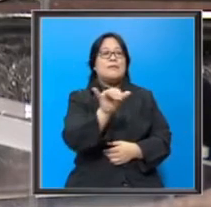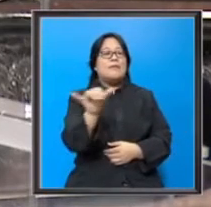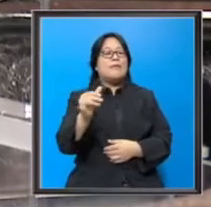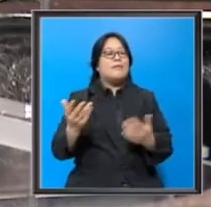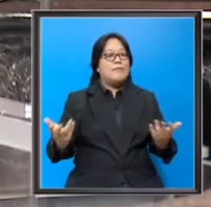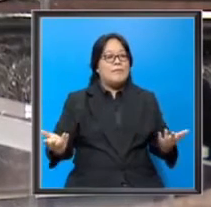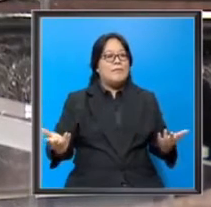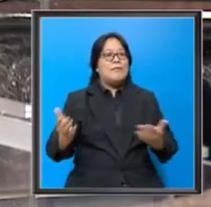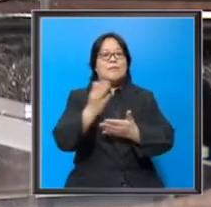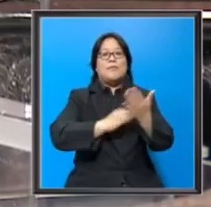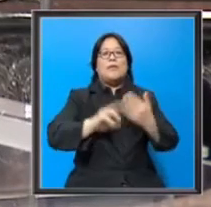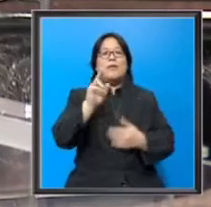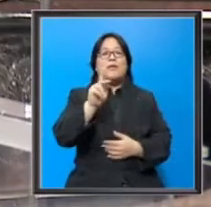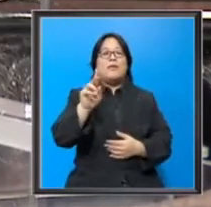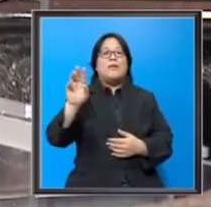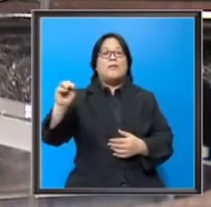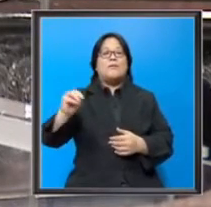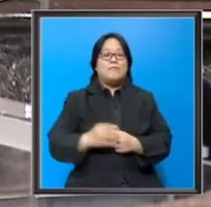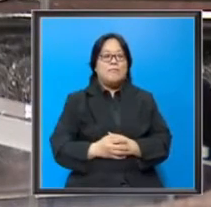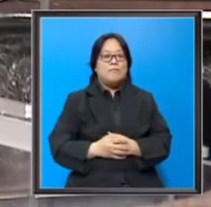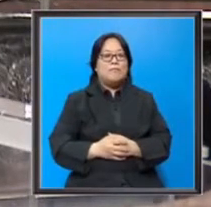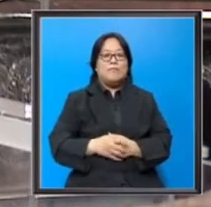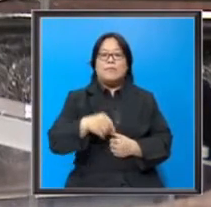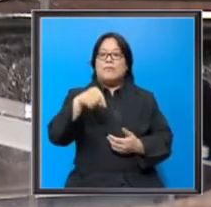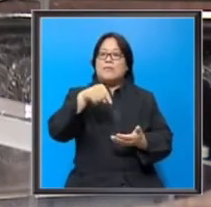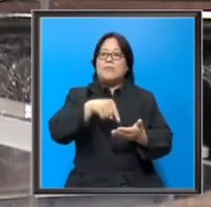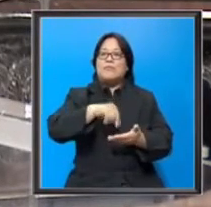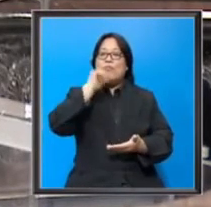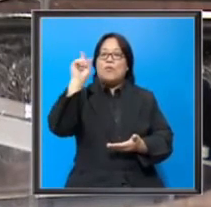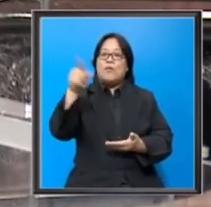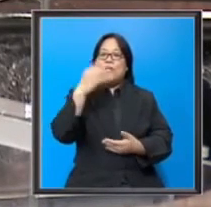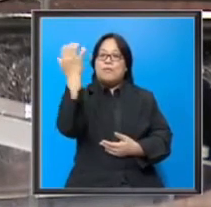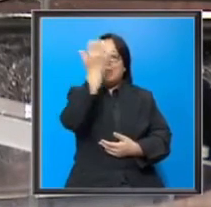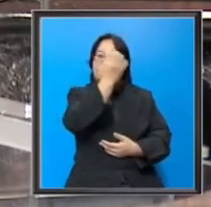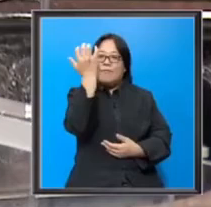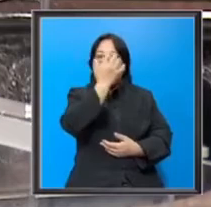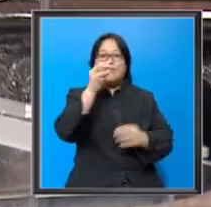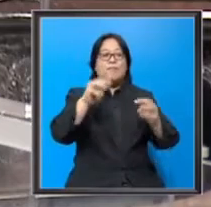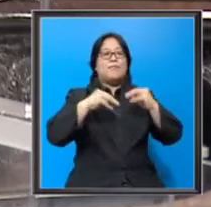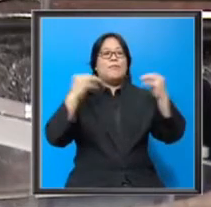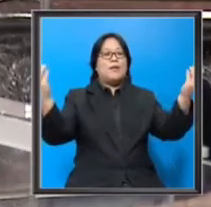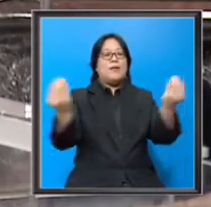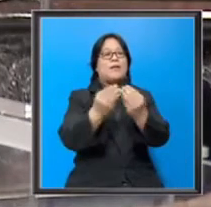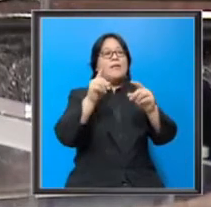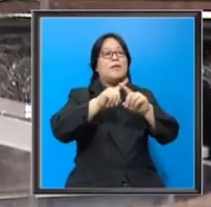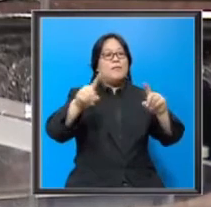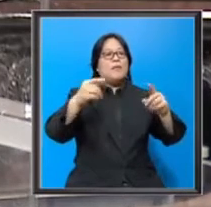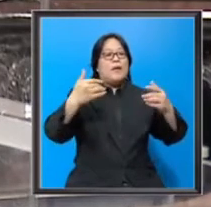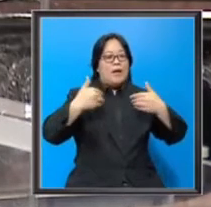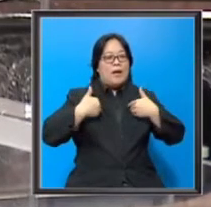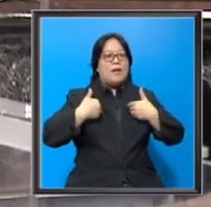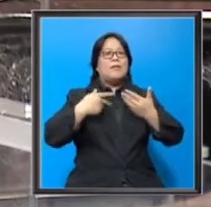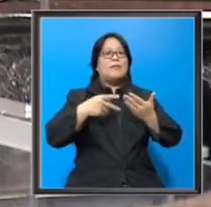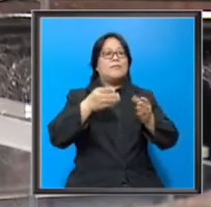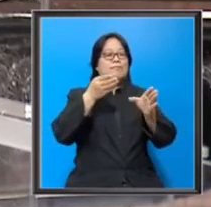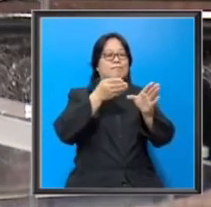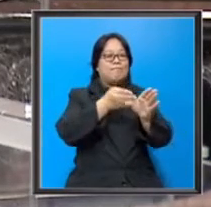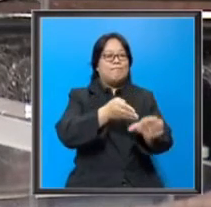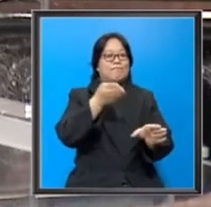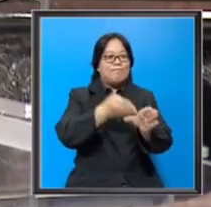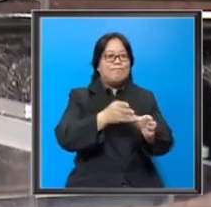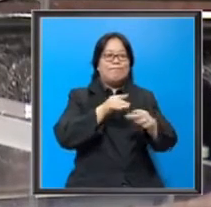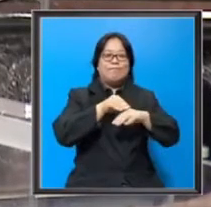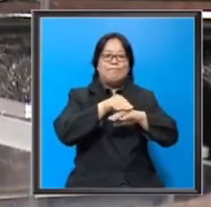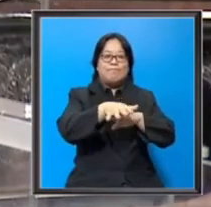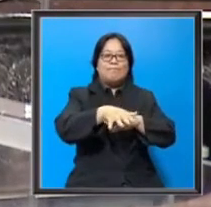dikeluarkan oleh Pak Kementerian sekali Ini bukan saja mengelirukan masyarakat malah ini juga membawa kesan pesikologi ke